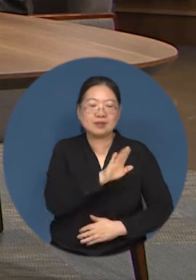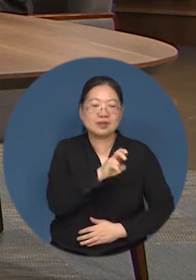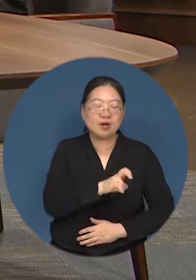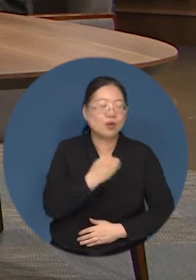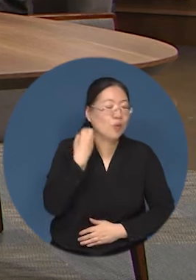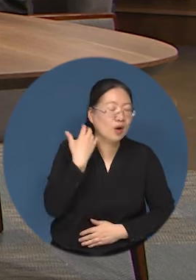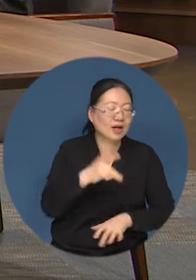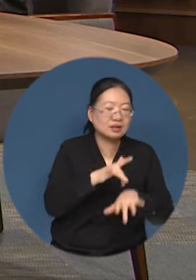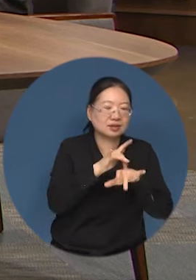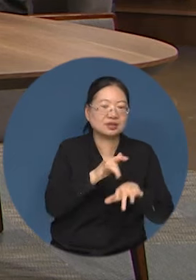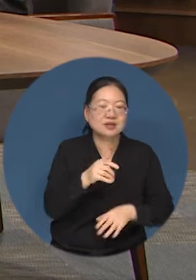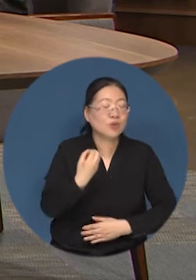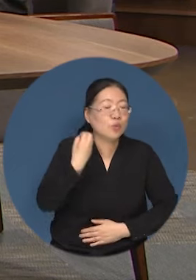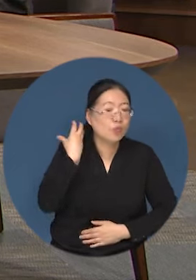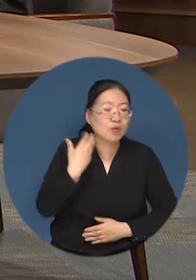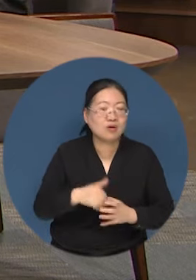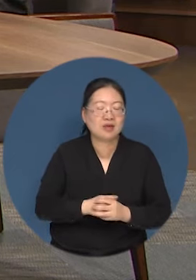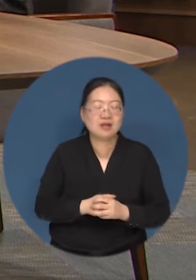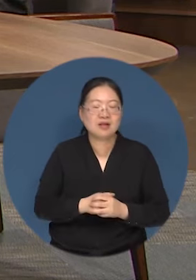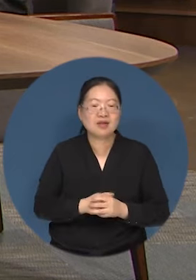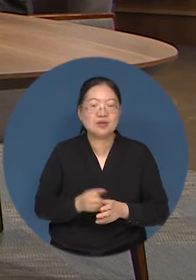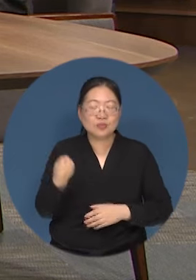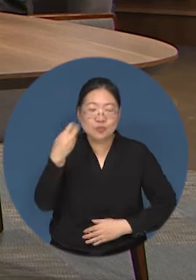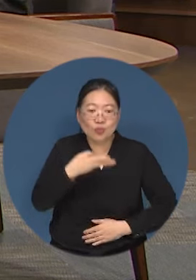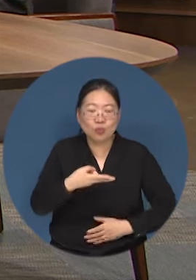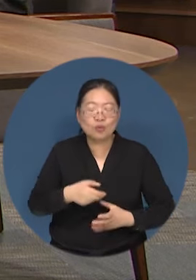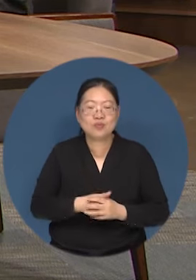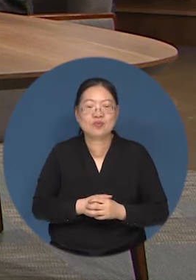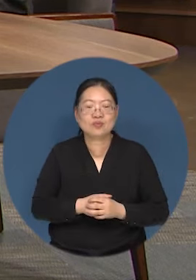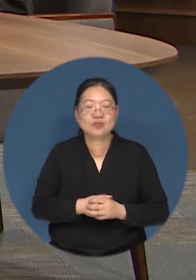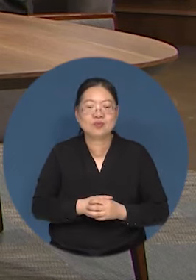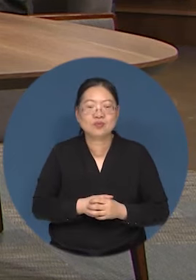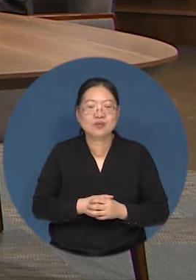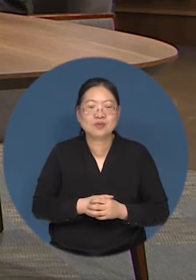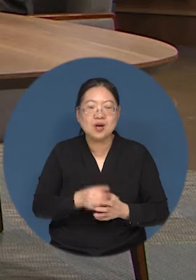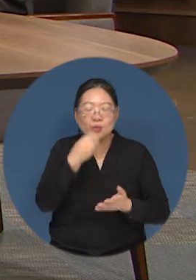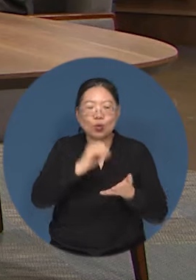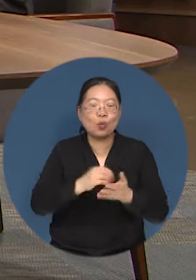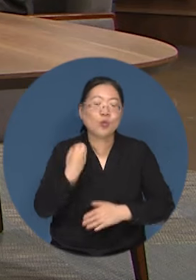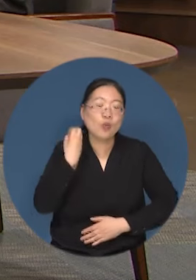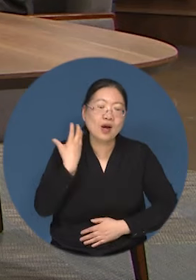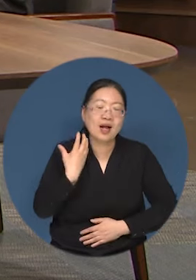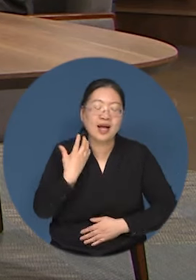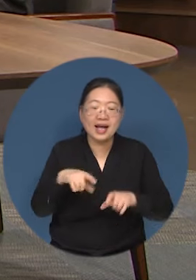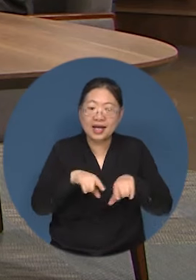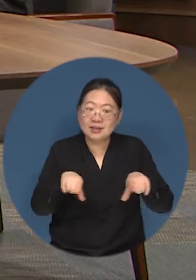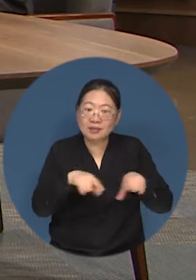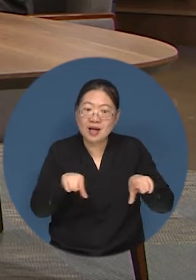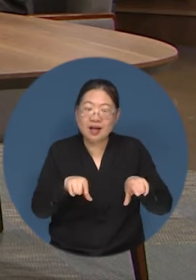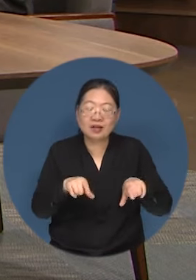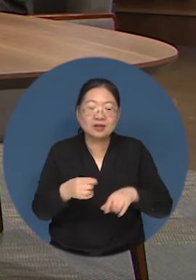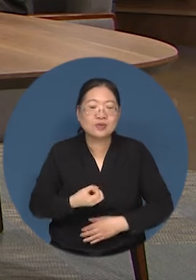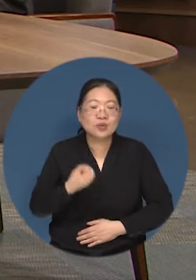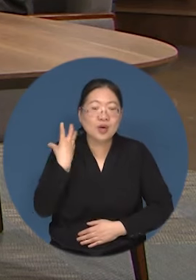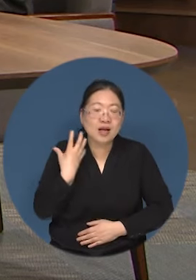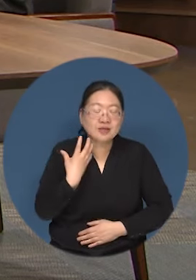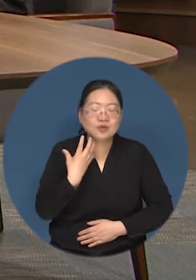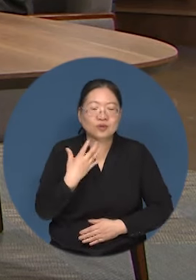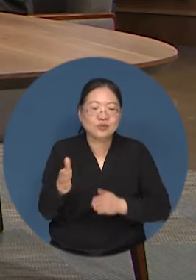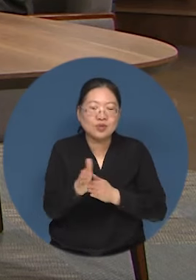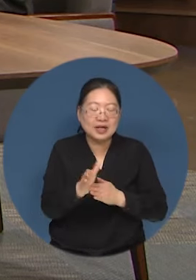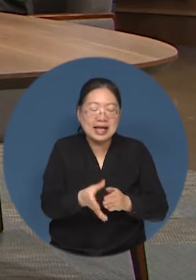그 귀신고래 그 것뿐만 아니라 뭐 돌고래도 또 일반 고래도 물고기를 잡았다가 뱉었다가